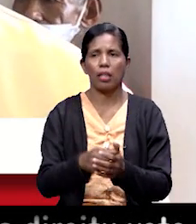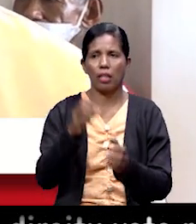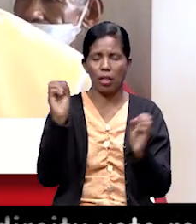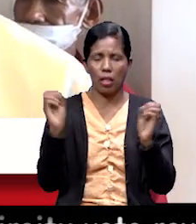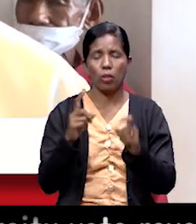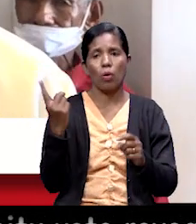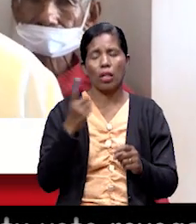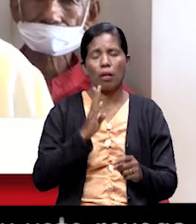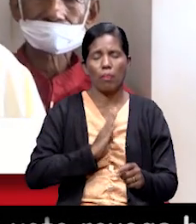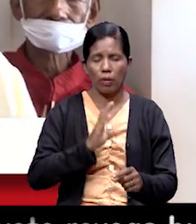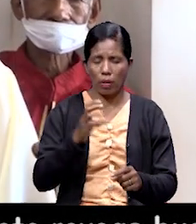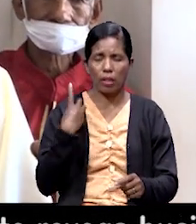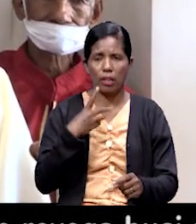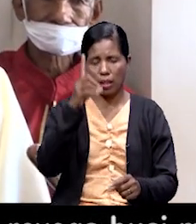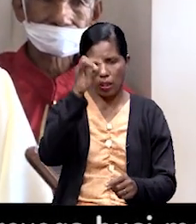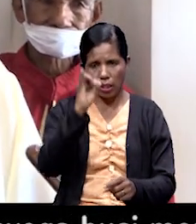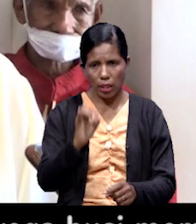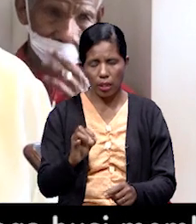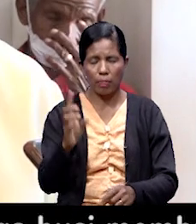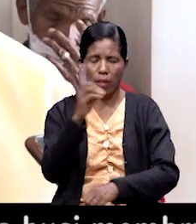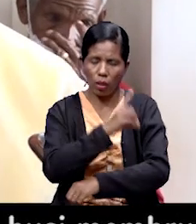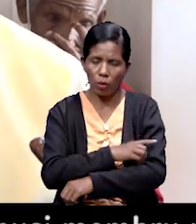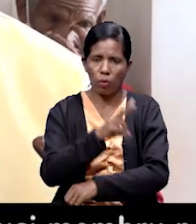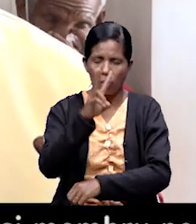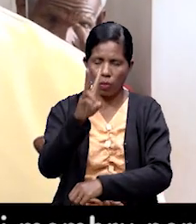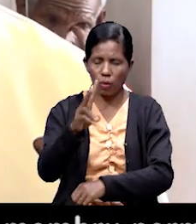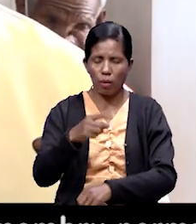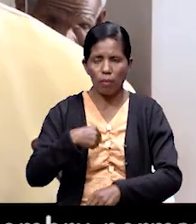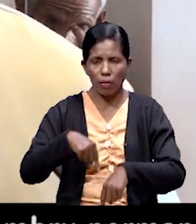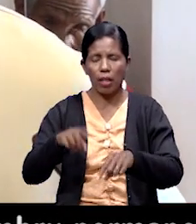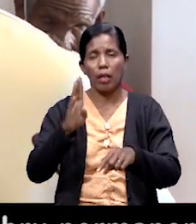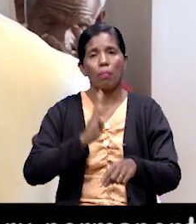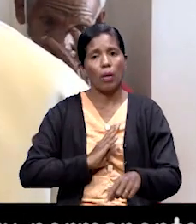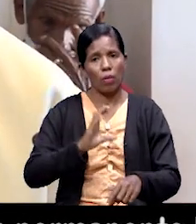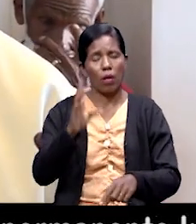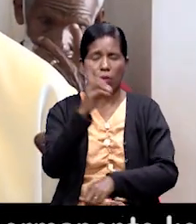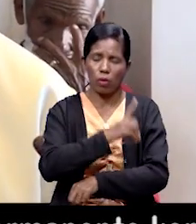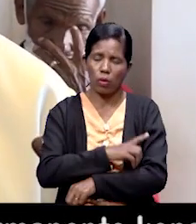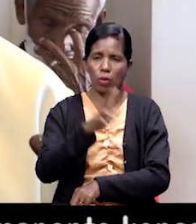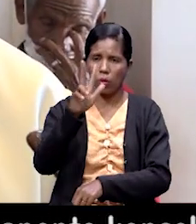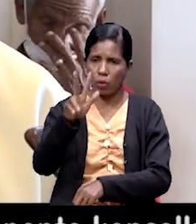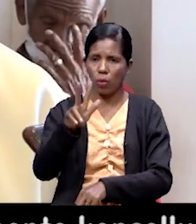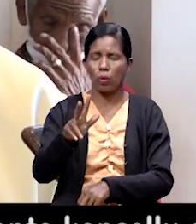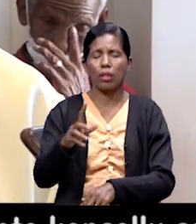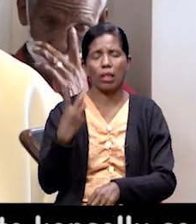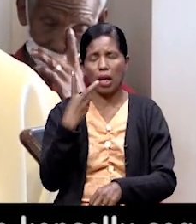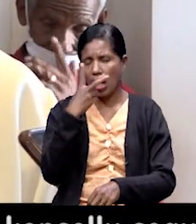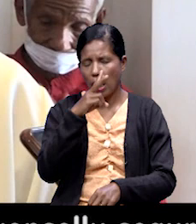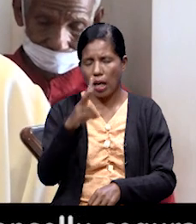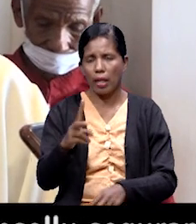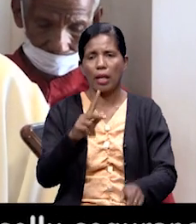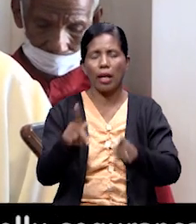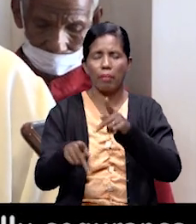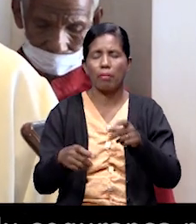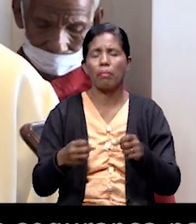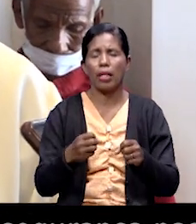baukau deit ita dilimo sene lorong rua bai baukau lorong tolus ita hareo insa sarani huta tur tep tebes sentimentu lakon